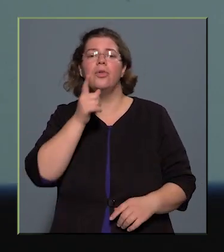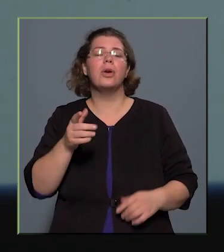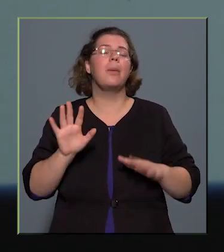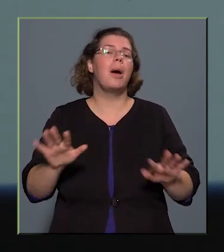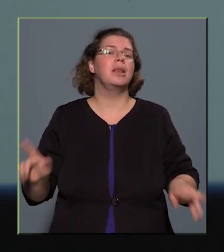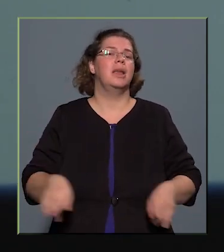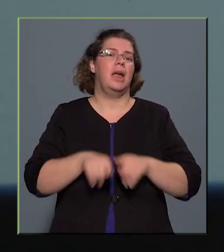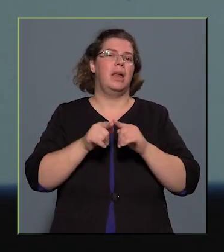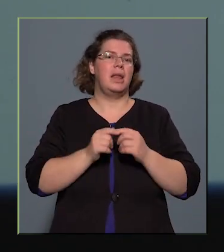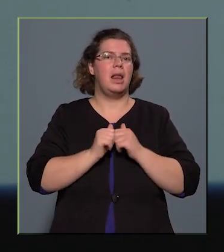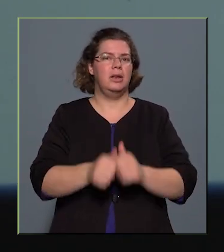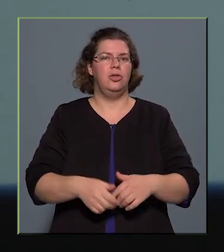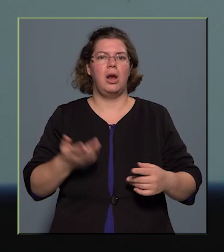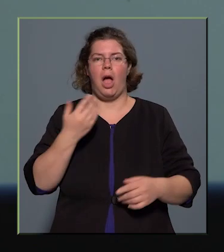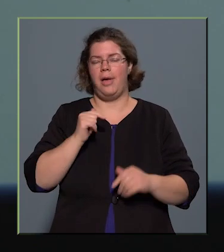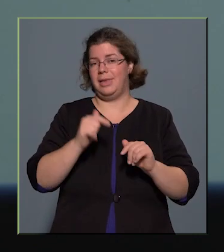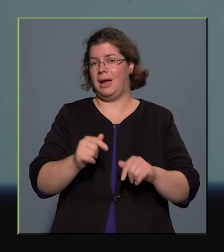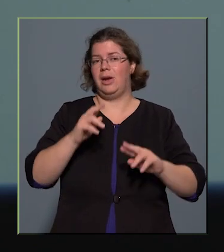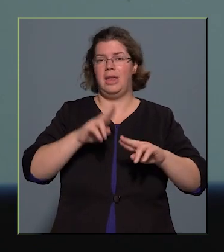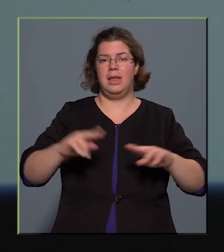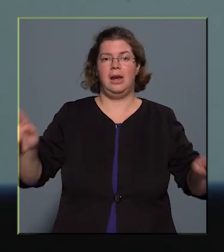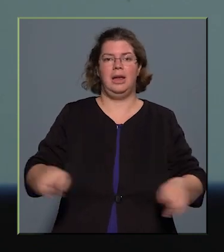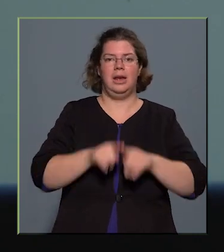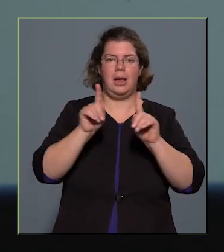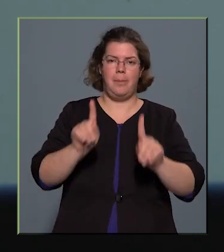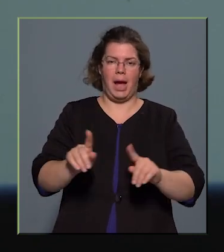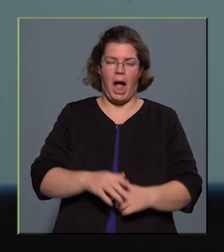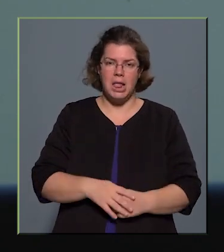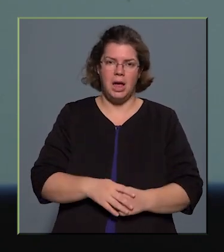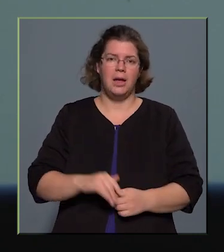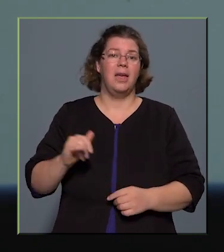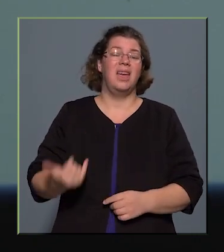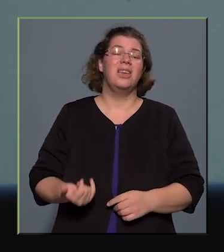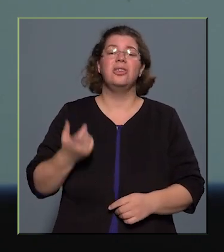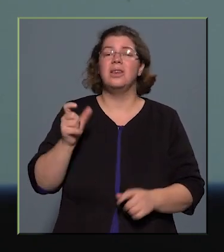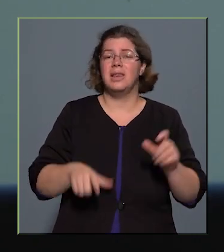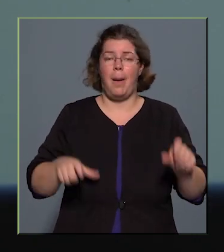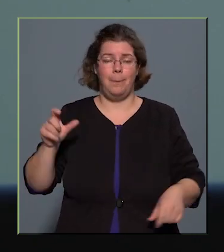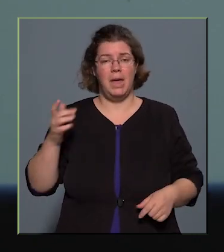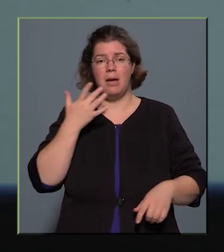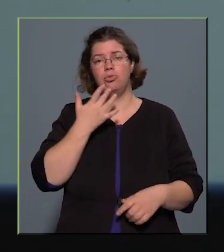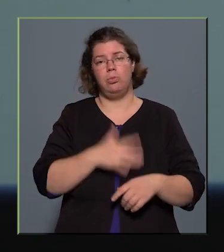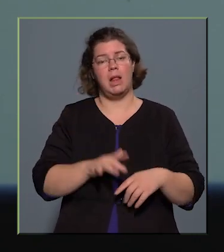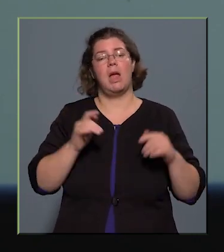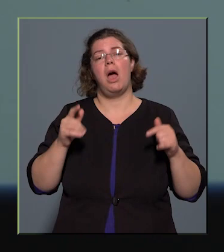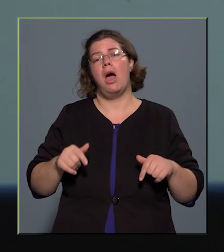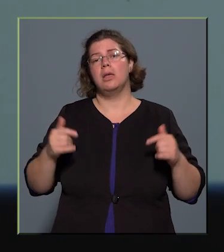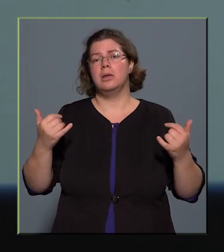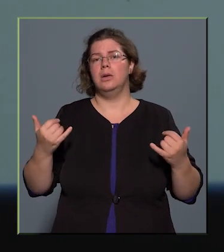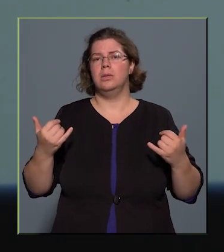hirtelen kísérni, hogyha esetleg ezek a rendszerek hirtelen megállnak, és egyébként személyes példám az, hogy mostanában az